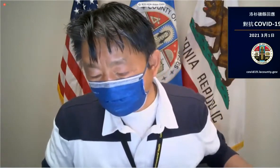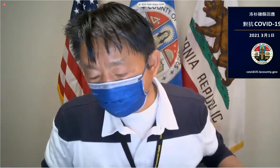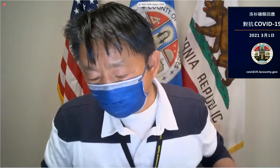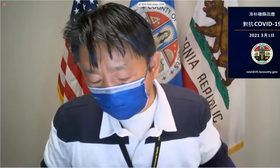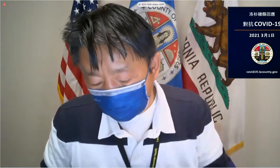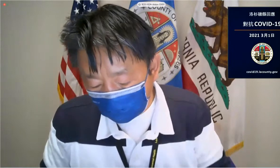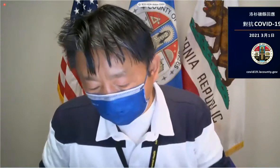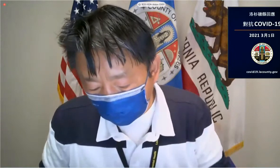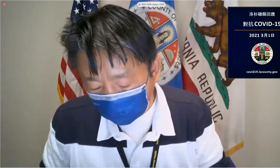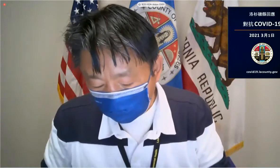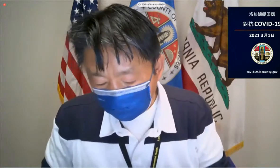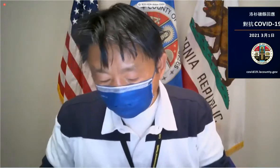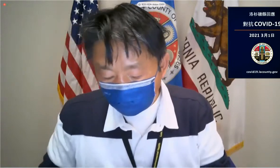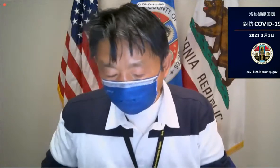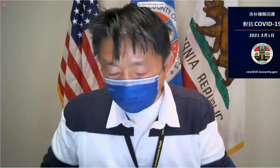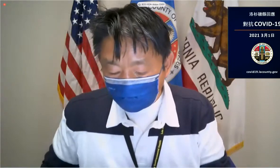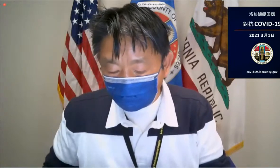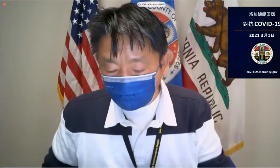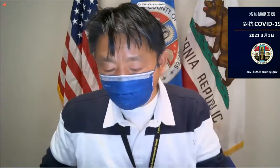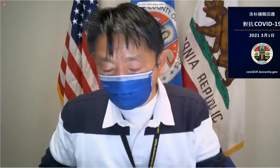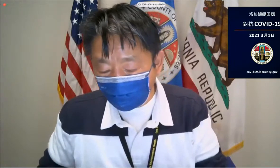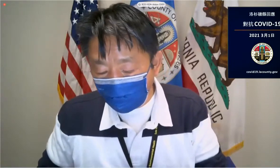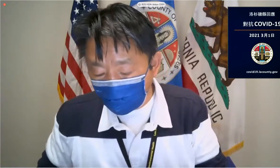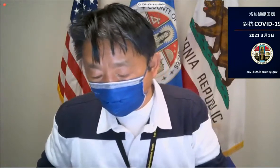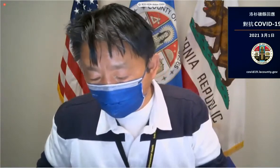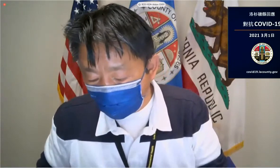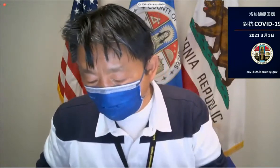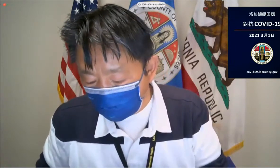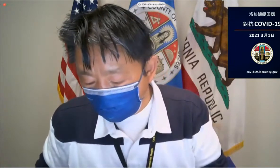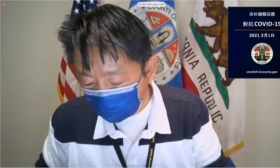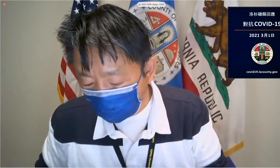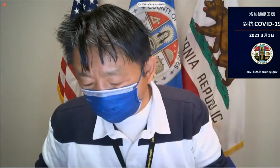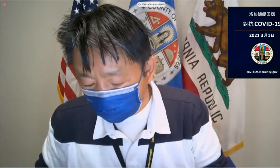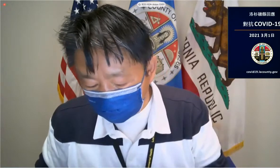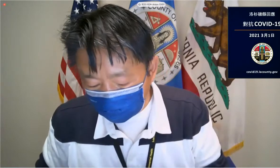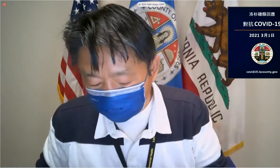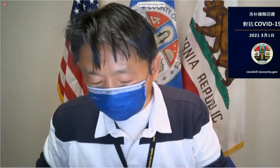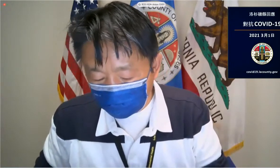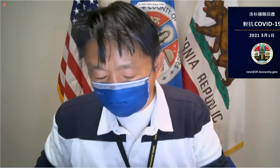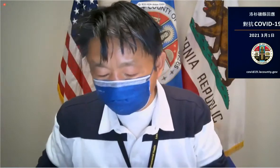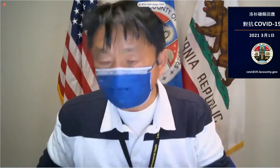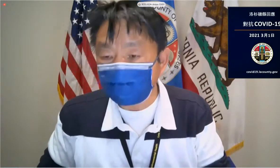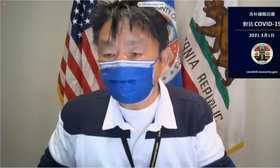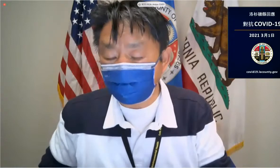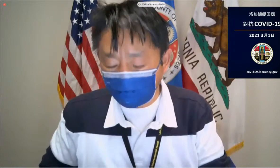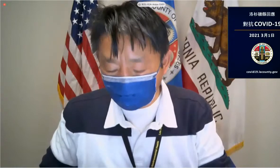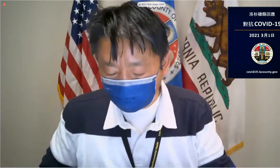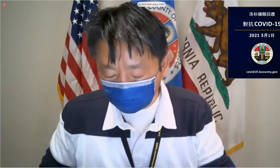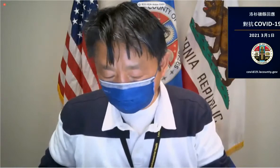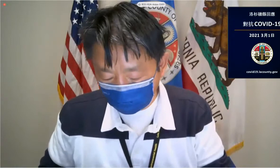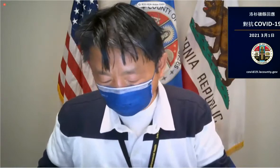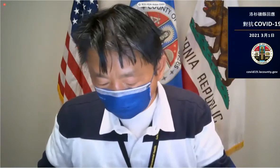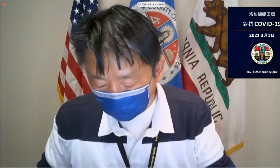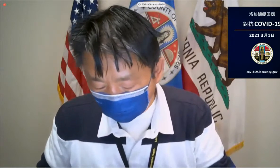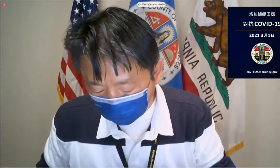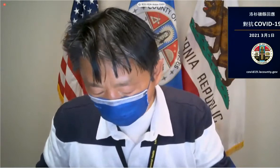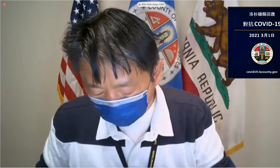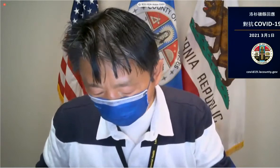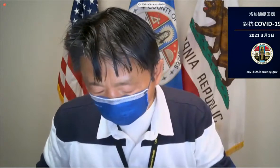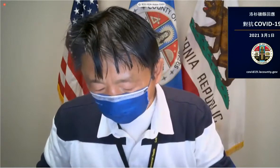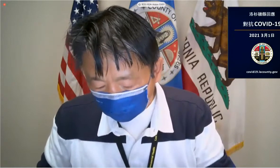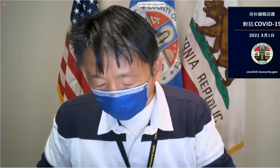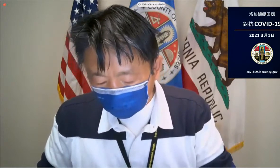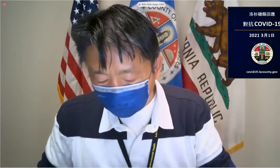大型接种点的安排。今天3月1号，大型接种点只能提供第2剂疫苗的接